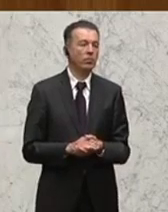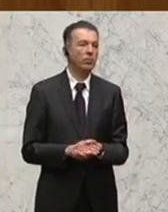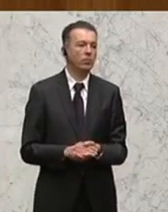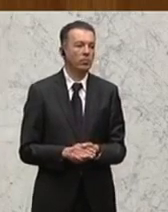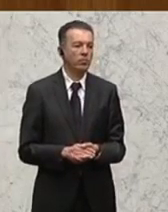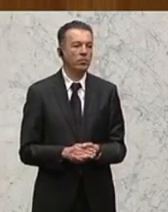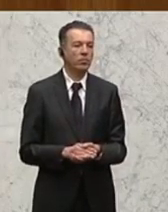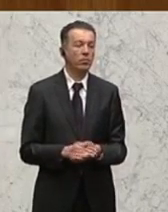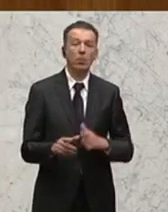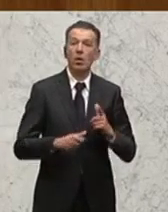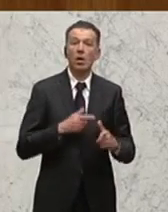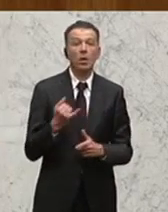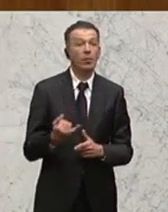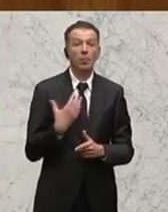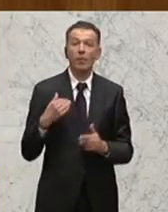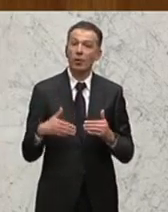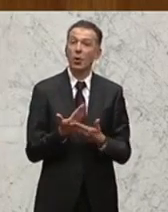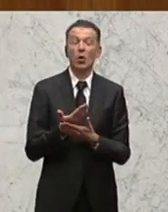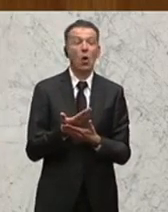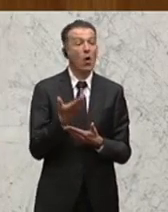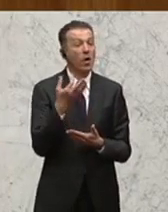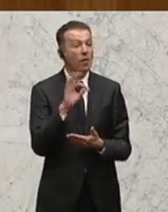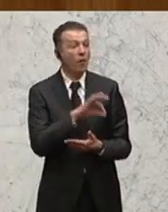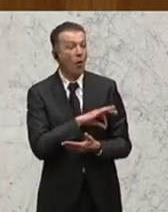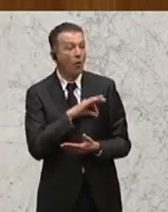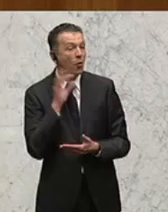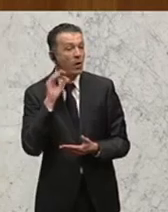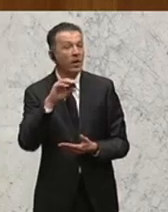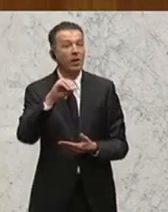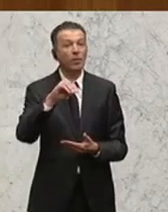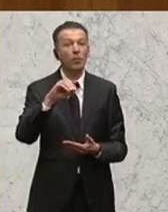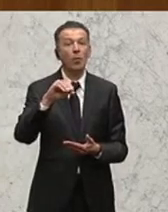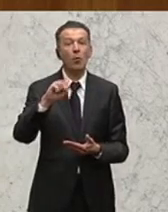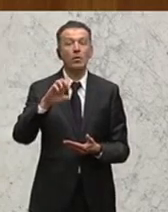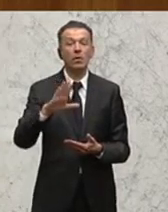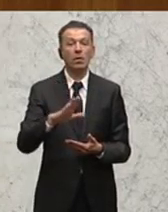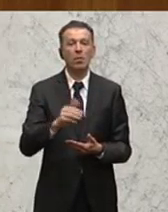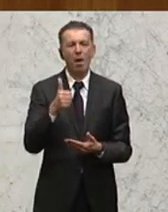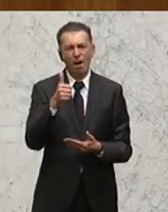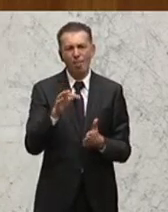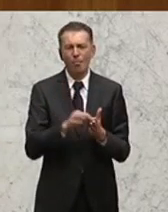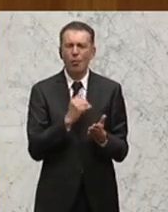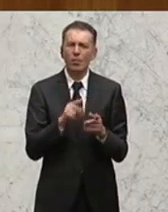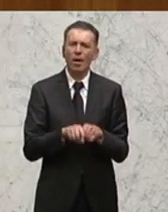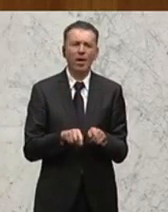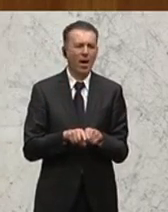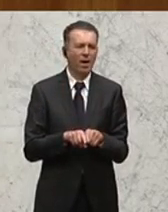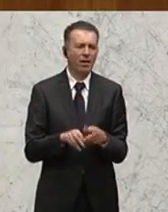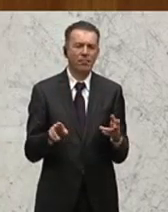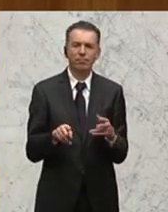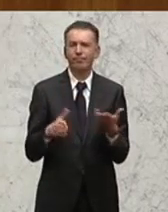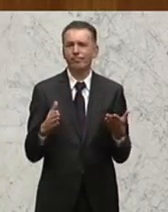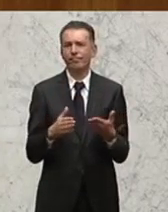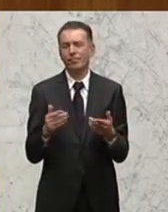Man erlebt immer wieder etwas Neues, Kollegin Moser. Nur eines bleibt immer gleich. Eines ist immer dasselbe. Die Regierung sieht